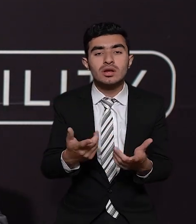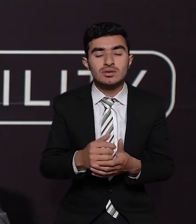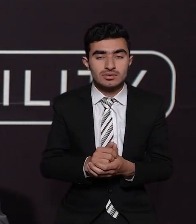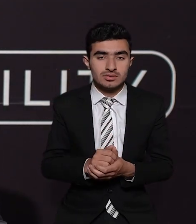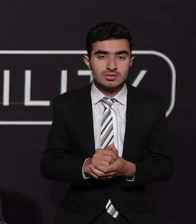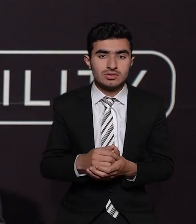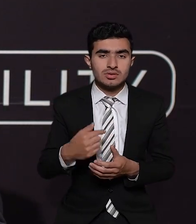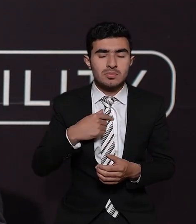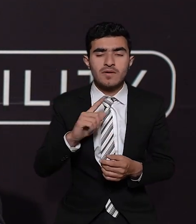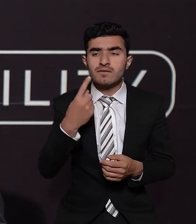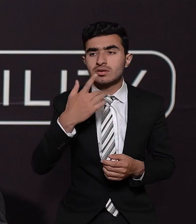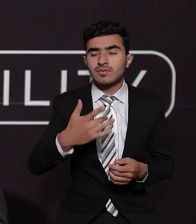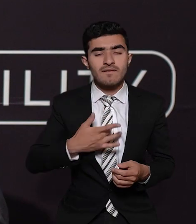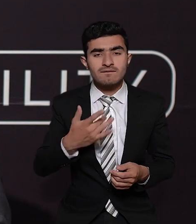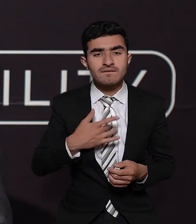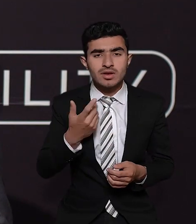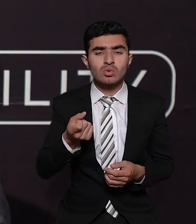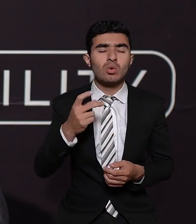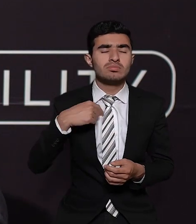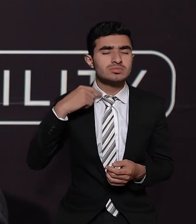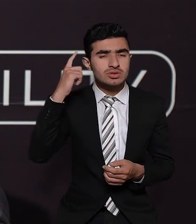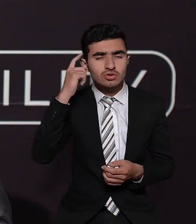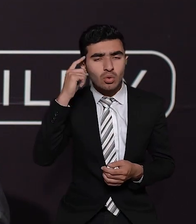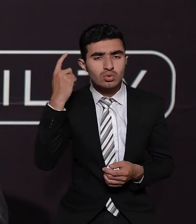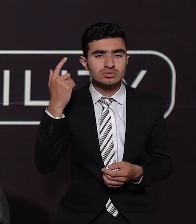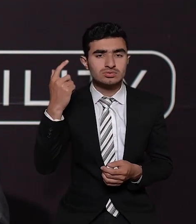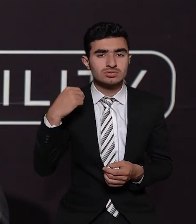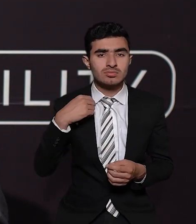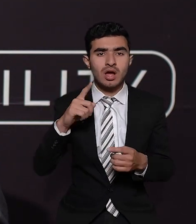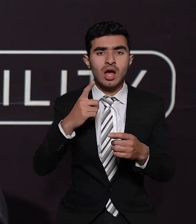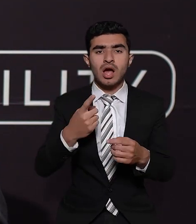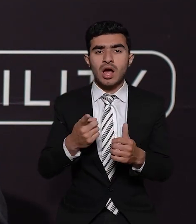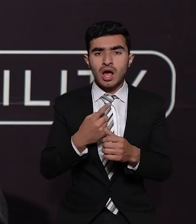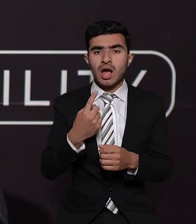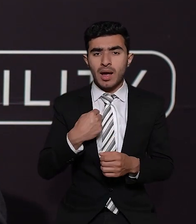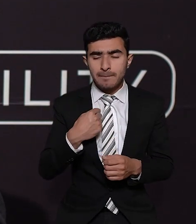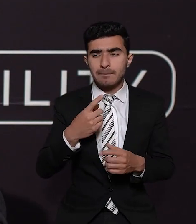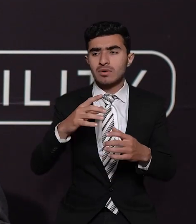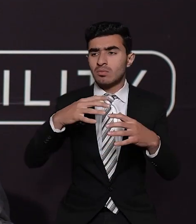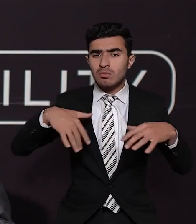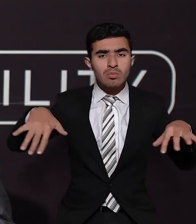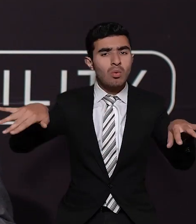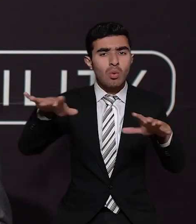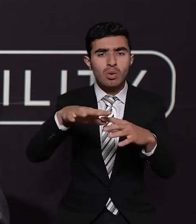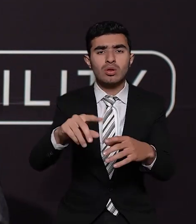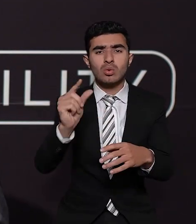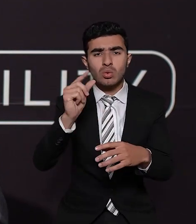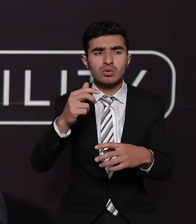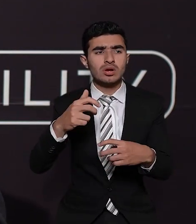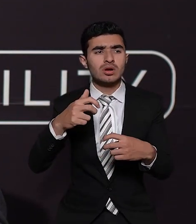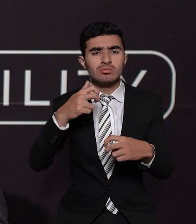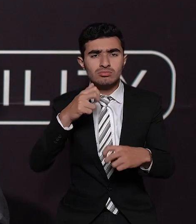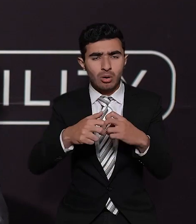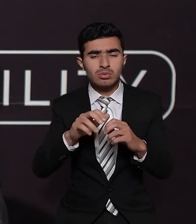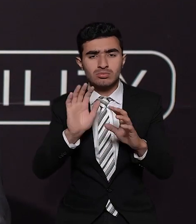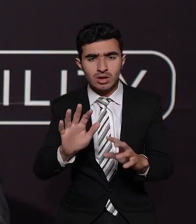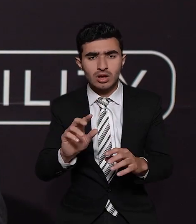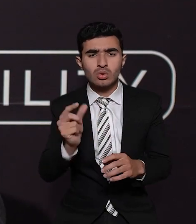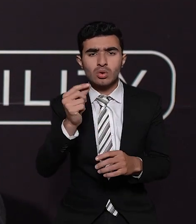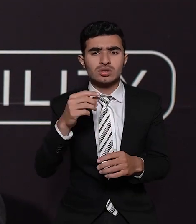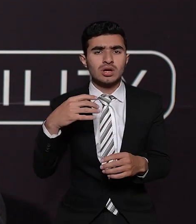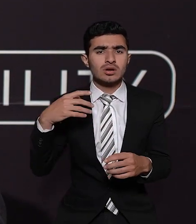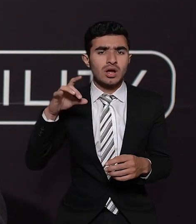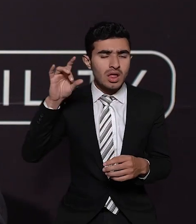جب ہمیں محسوس ہوتا ہے یا ہم خیال کرتے ہیں کہ ماحول کے اندر کوئی تھریٹ ہے، کوئی خطرہ